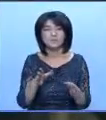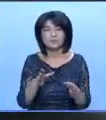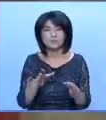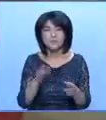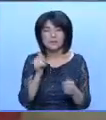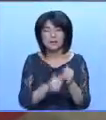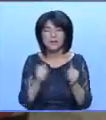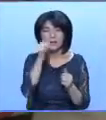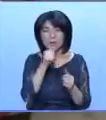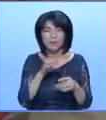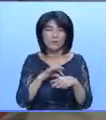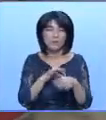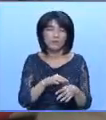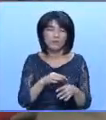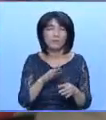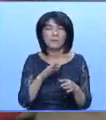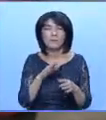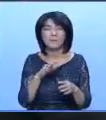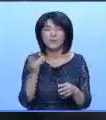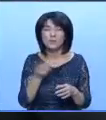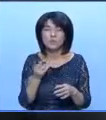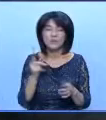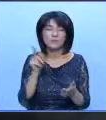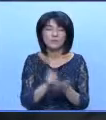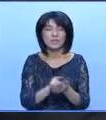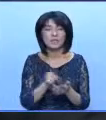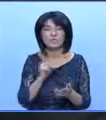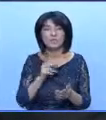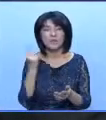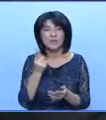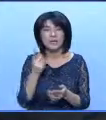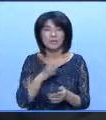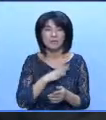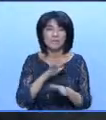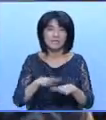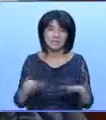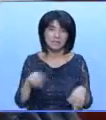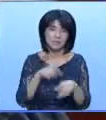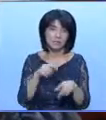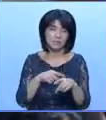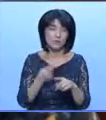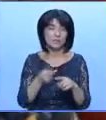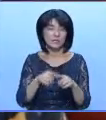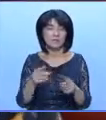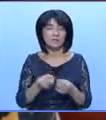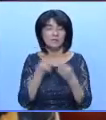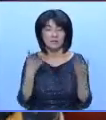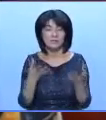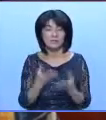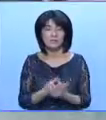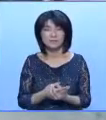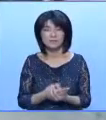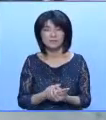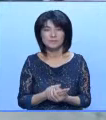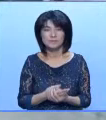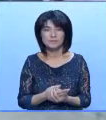жөн. Мерекені ең бірінші балалар сезінуі қажет дейді. Айта кету керек, трамвай басқармасы бұған дейін де түрлі науқандар ұйымдастырып келеді.